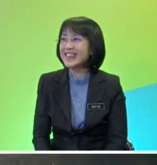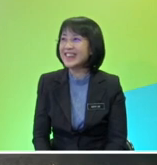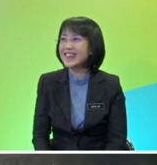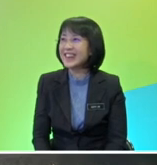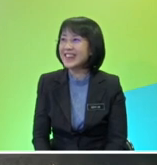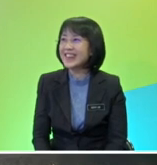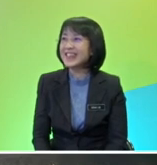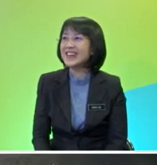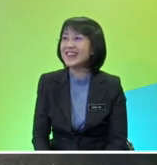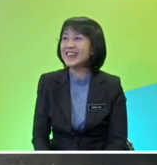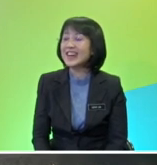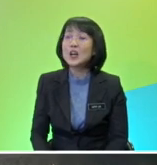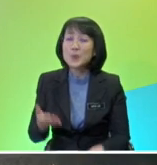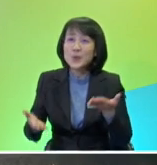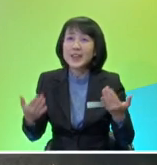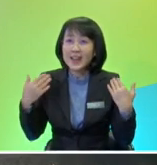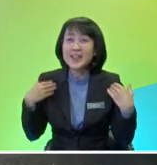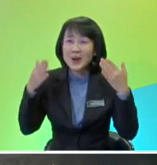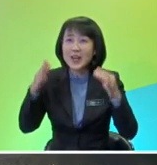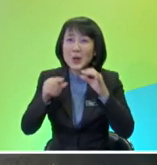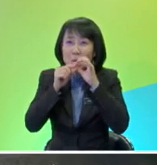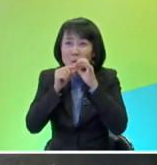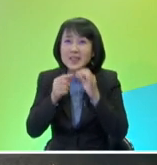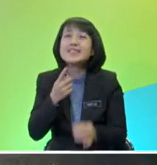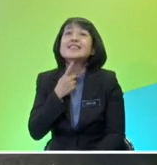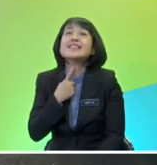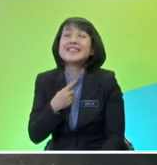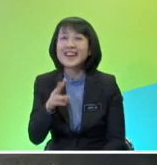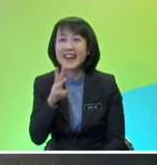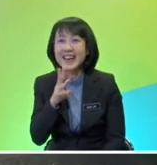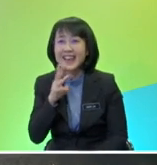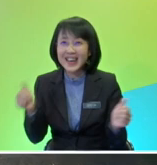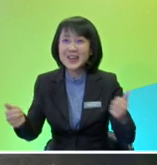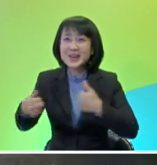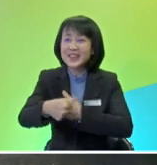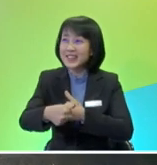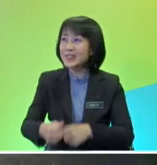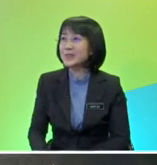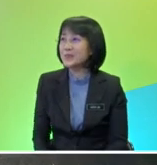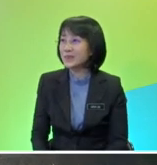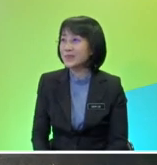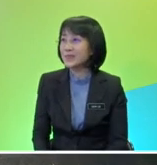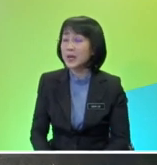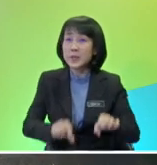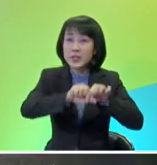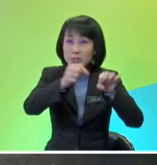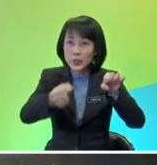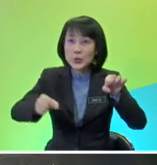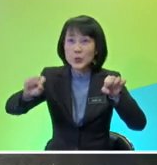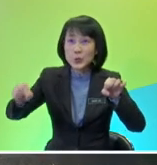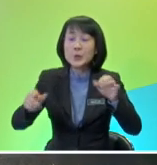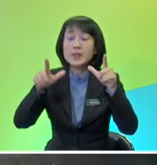Mungkin ada orang yang sedut sehingga tertelan air akuarium. Sebenarnya apabila tiub siphon diletakkan pada ketinggian yang